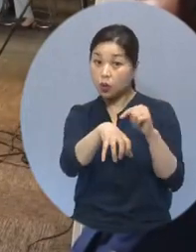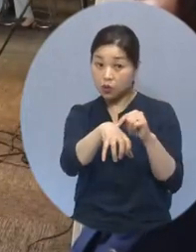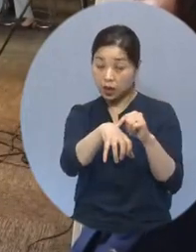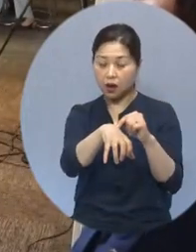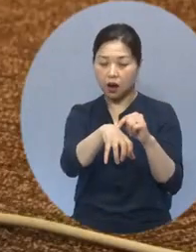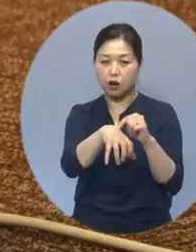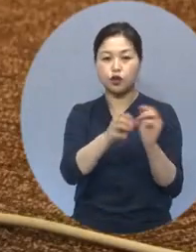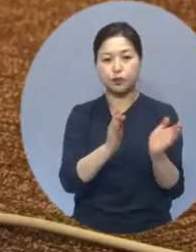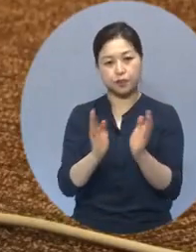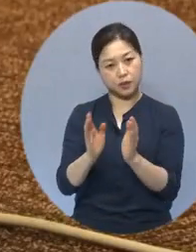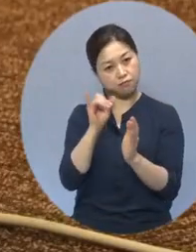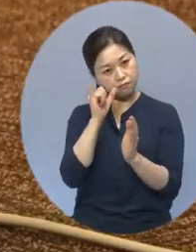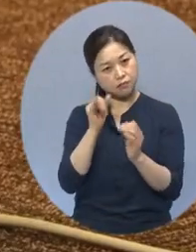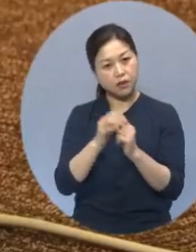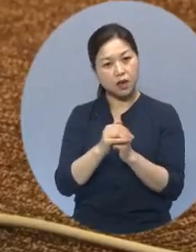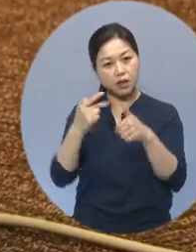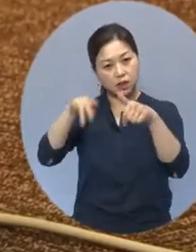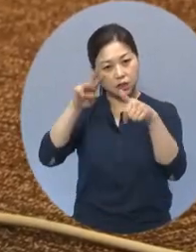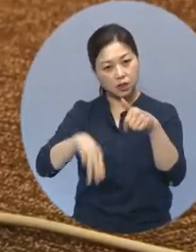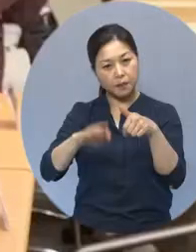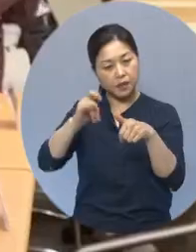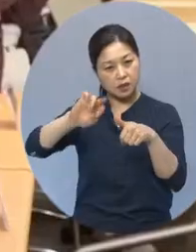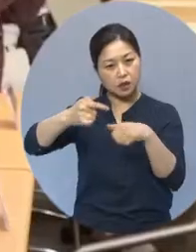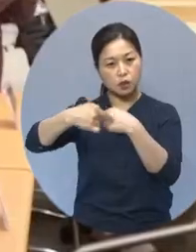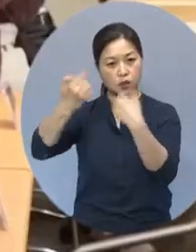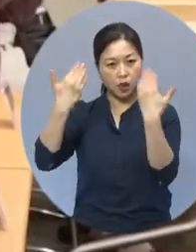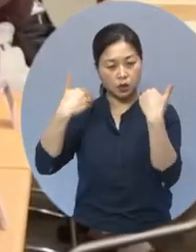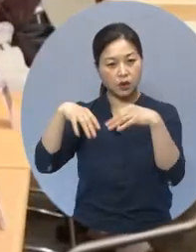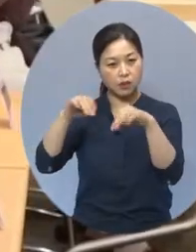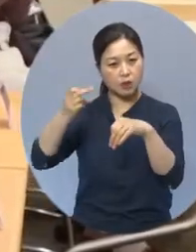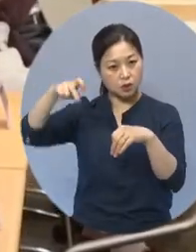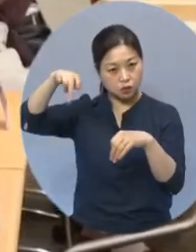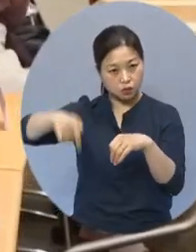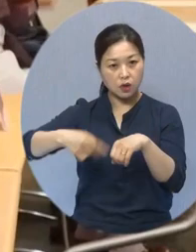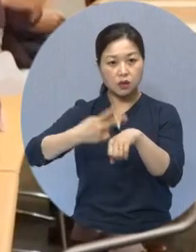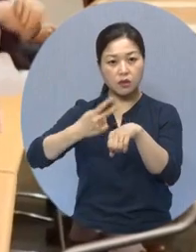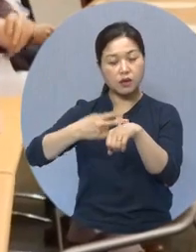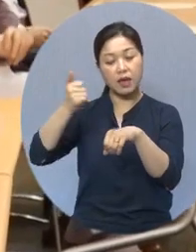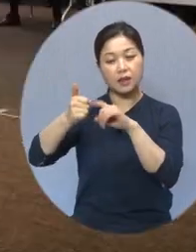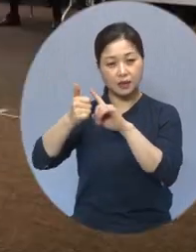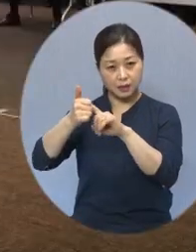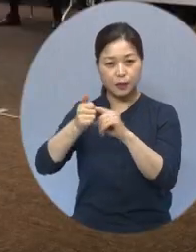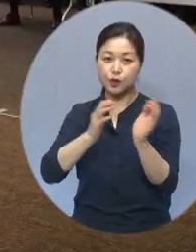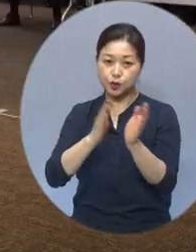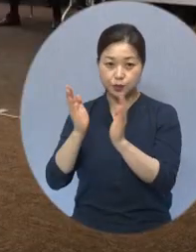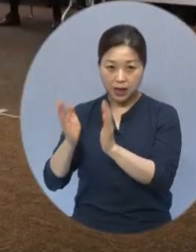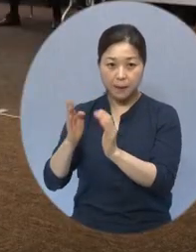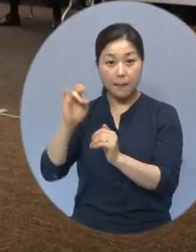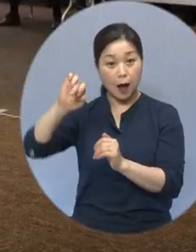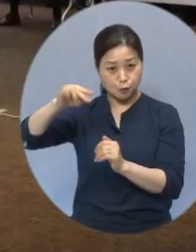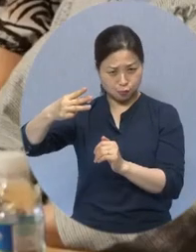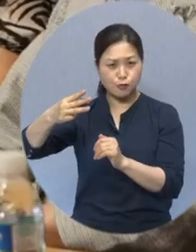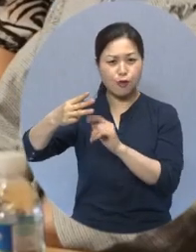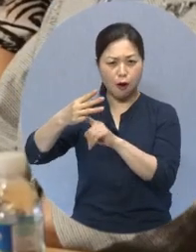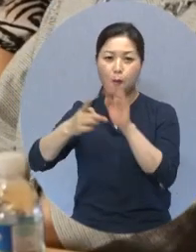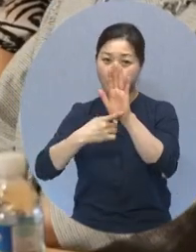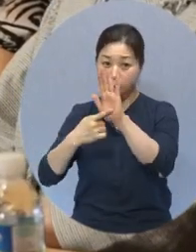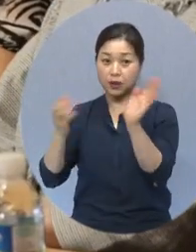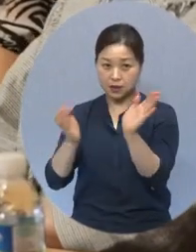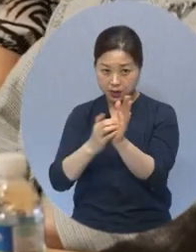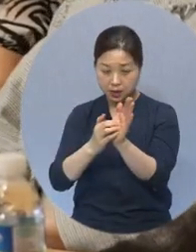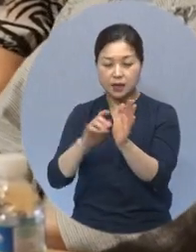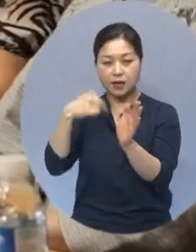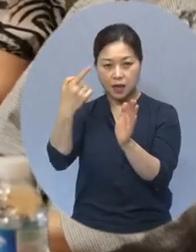행사장. 인천 발산초 김택수 교사가 준비한 온라인 마술 공연에 이어 경계를 넘어 학교와